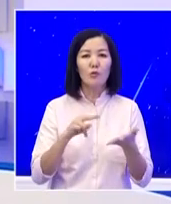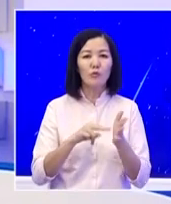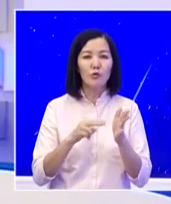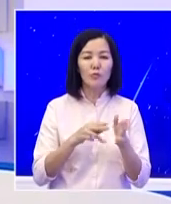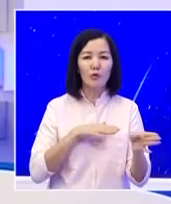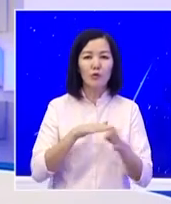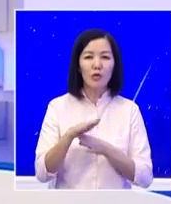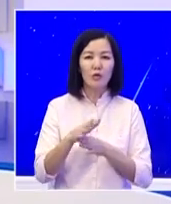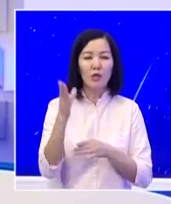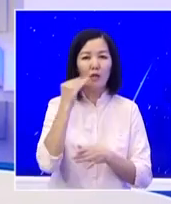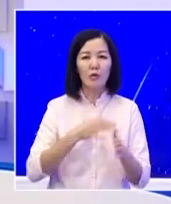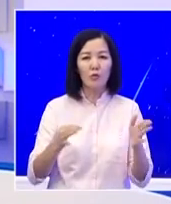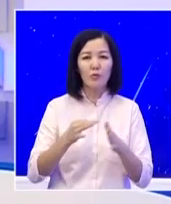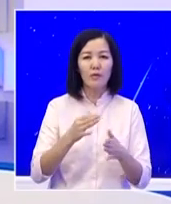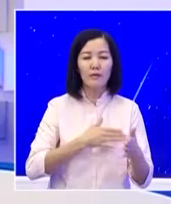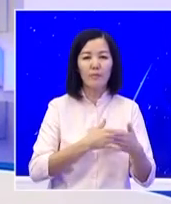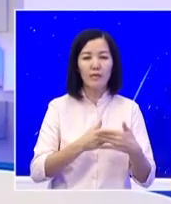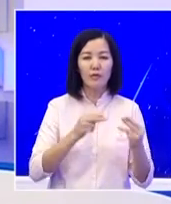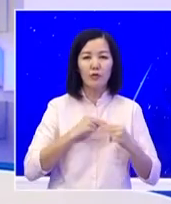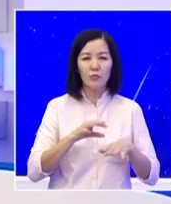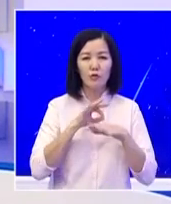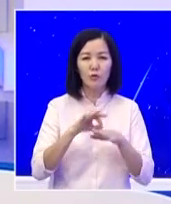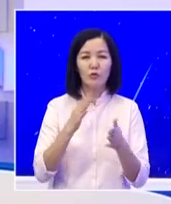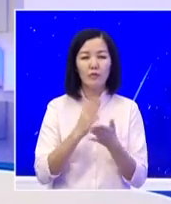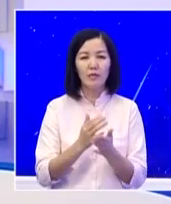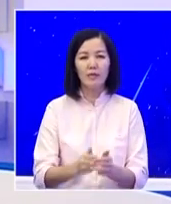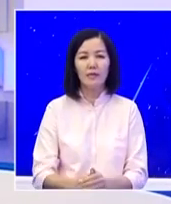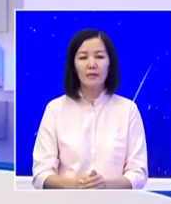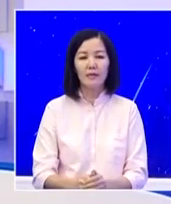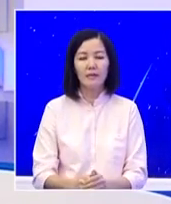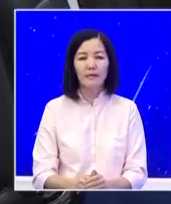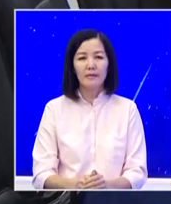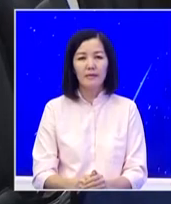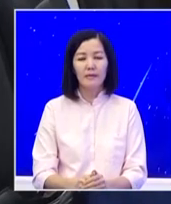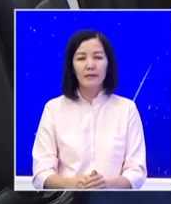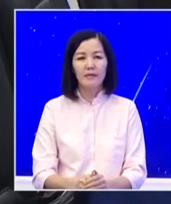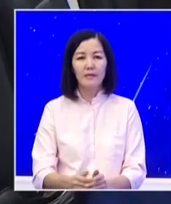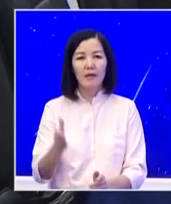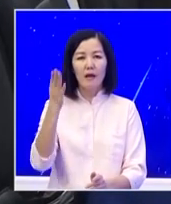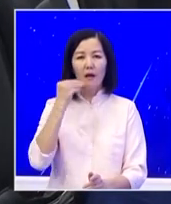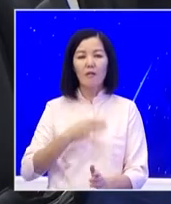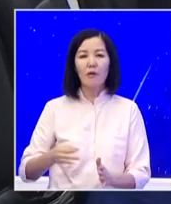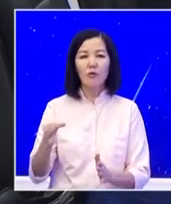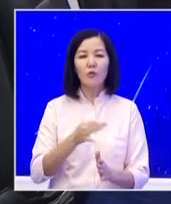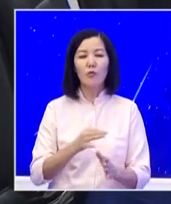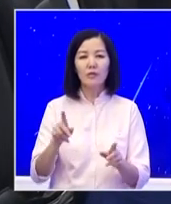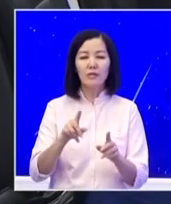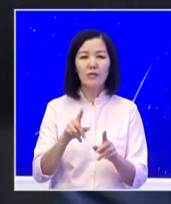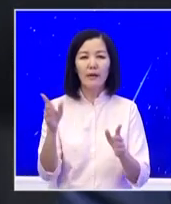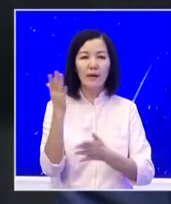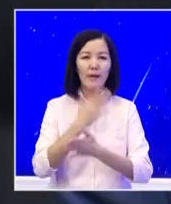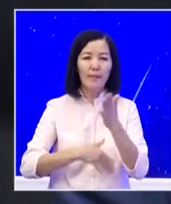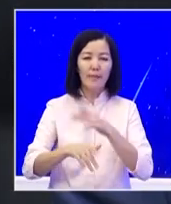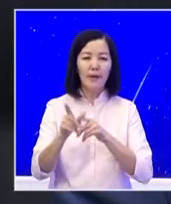бұл жоспарды жүзеге асыруда Алматы облысы белсенді жұмыс жүргізіп жатыр. Алматы облысында ерекше күтімді қажет